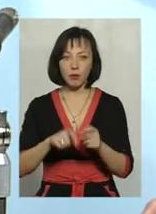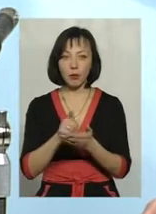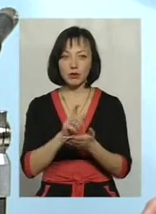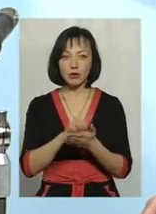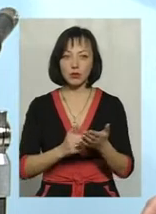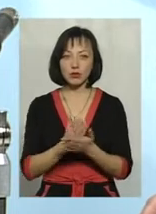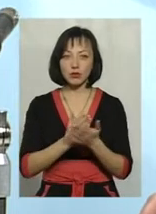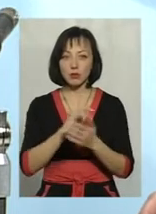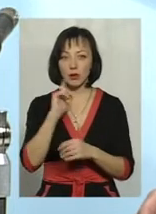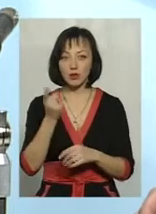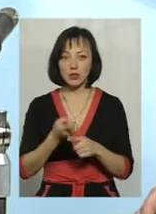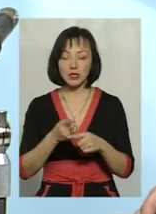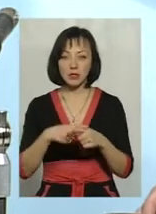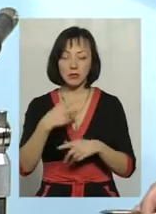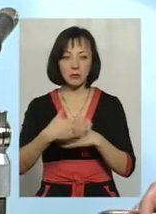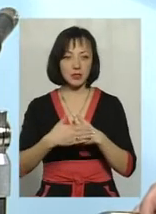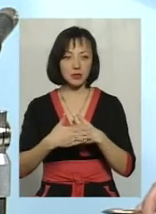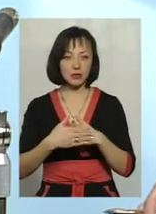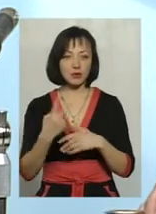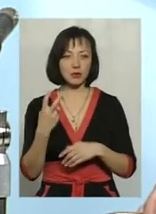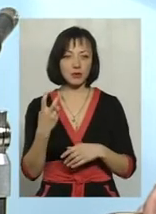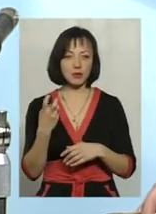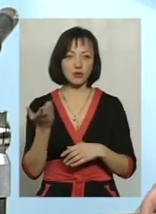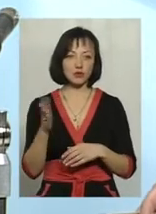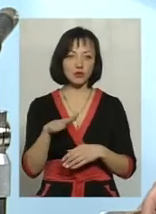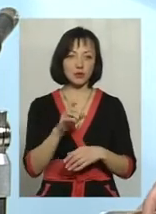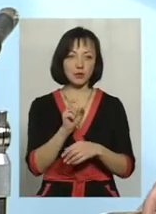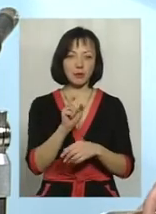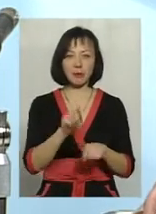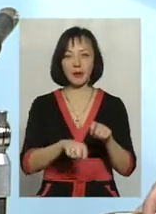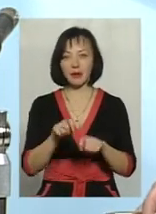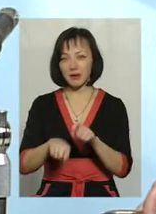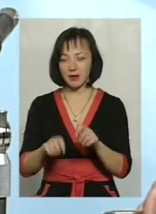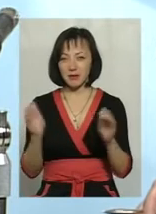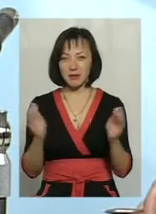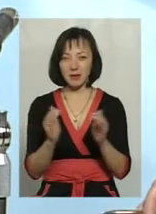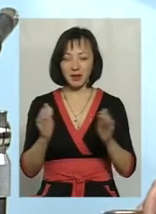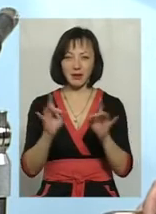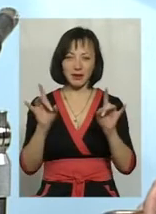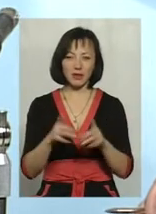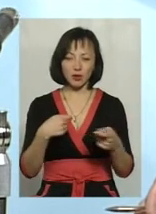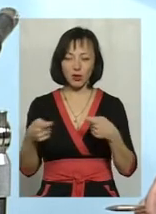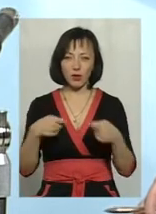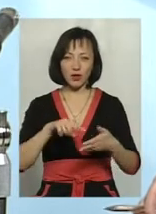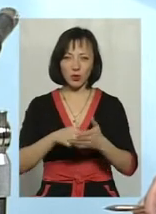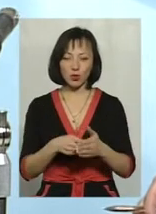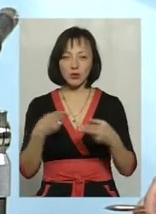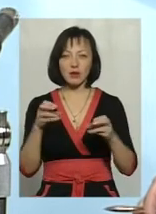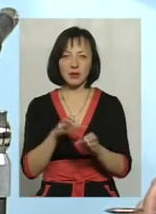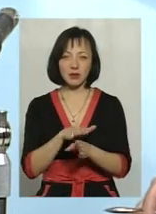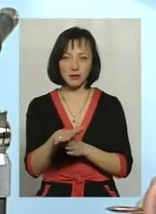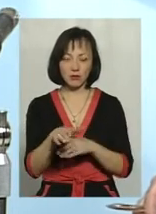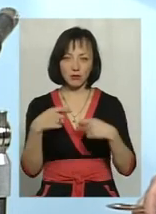служба протягом року, це близько 200 перевірок, ну, наливайок і тих торгових точок, де